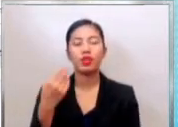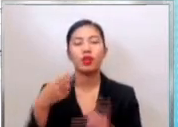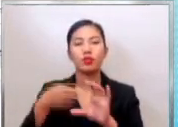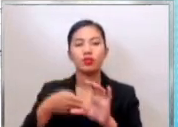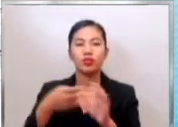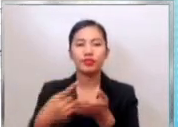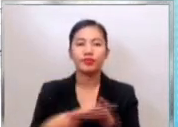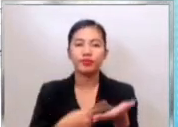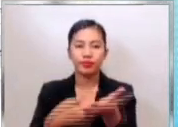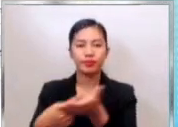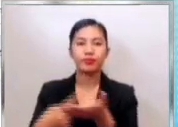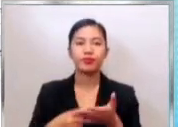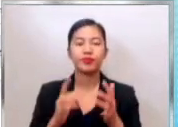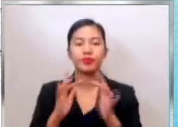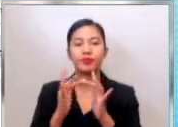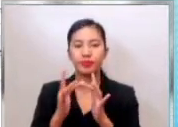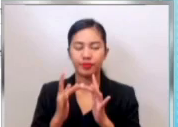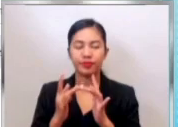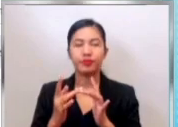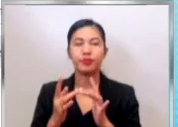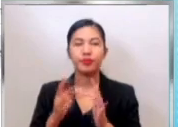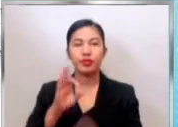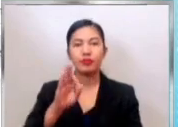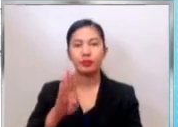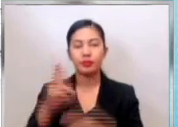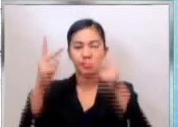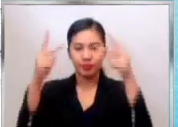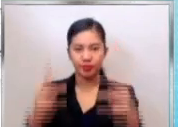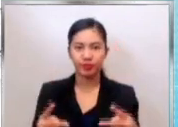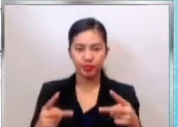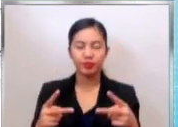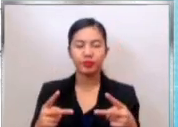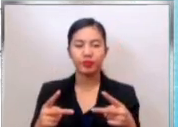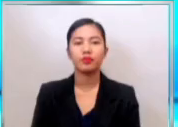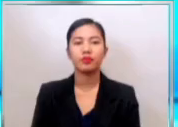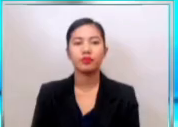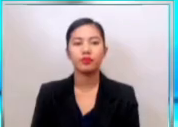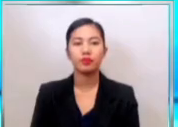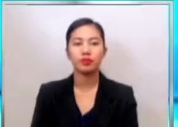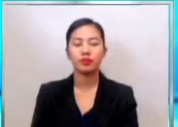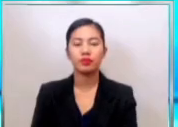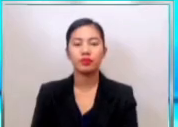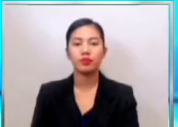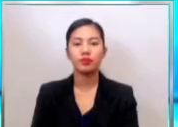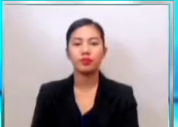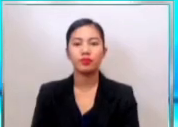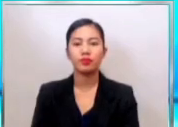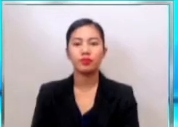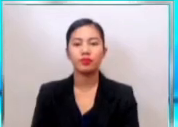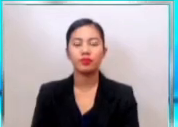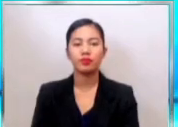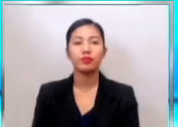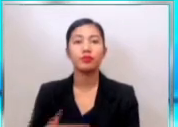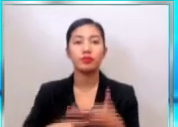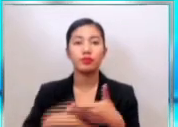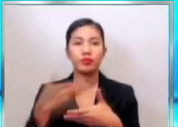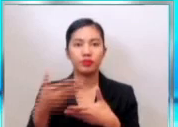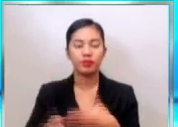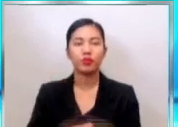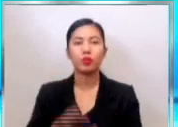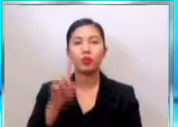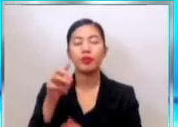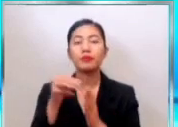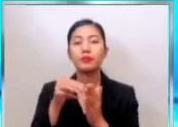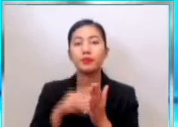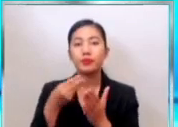online talakayan. Bisitahin lamang ang Balitang Hali Facebook page at doon mag-comment. Tumataginting na 1,000,000 piso ang